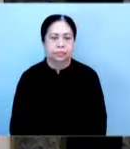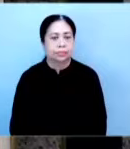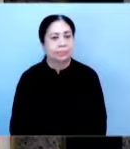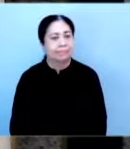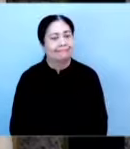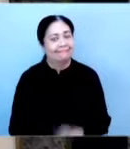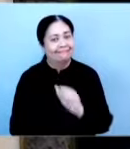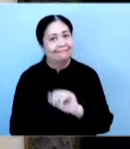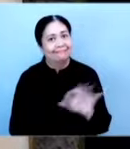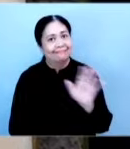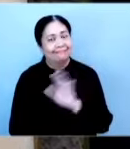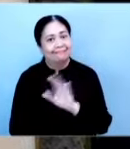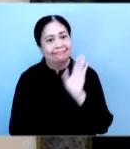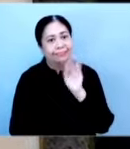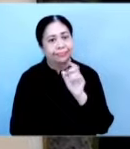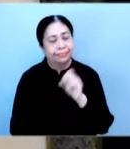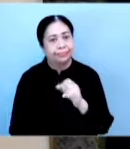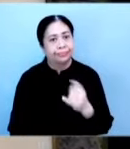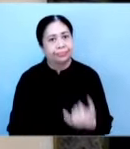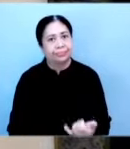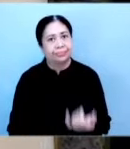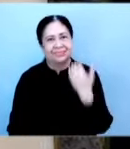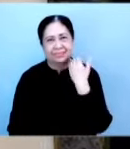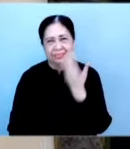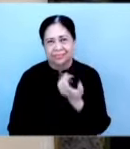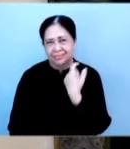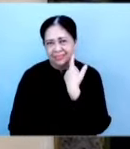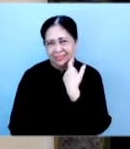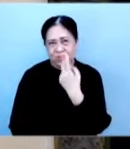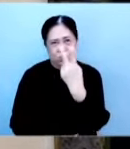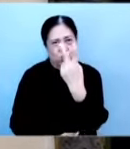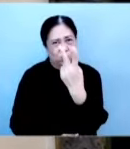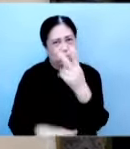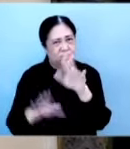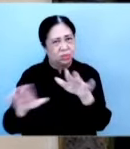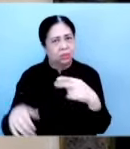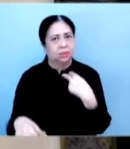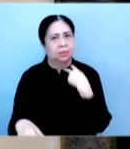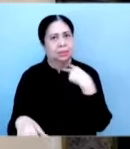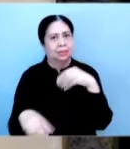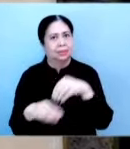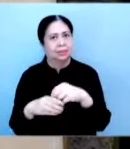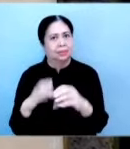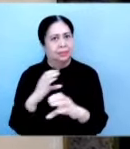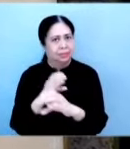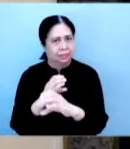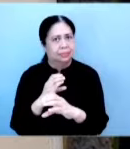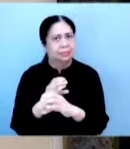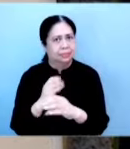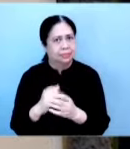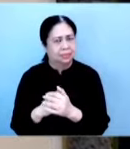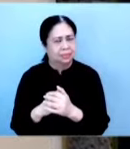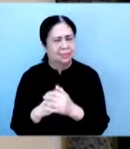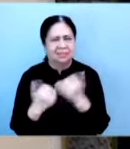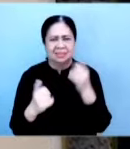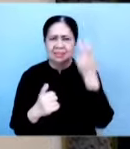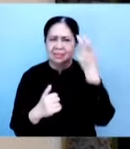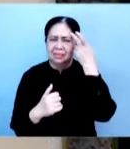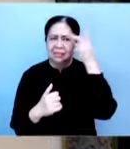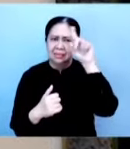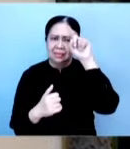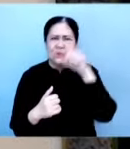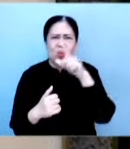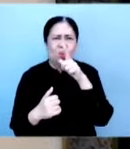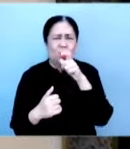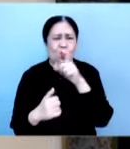Good morning kapatid sa pagkamatay ng dalawang bata na na-trap sa loob ng sasakyan pala isipan pa rin kung sino